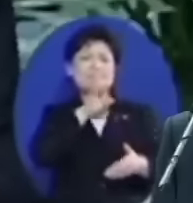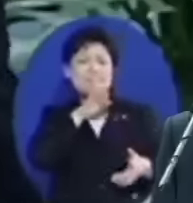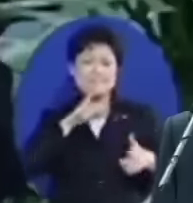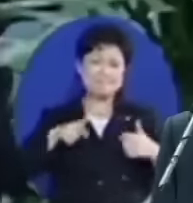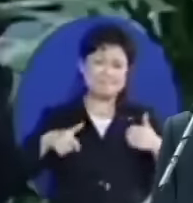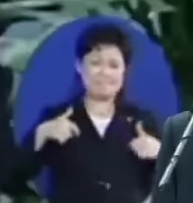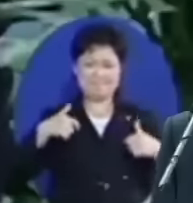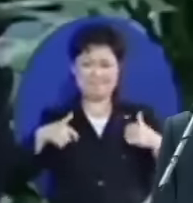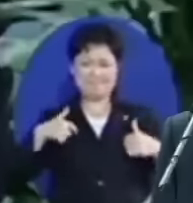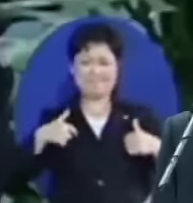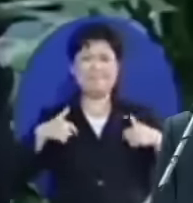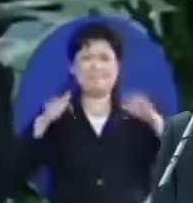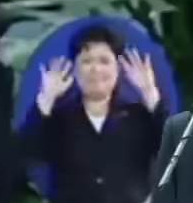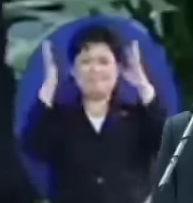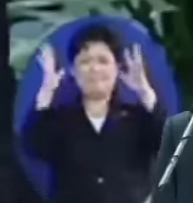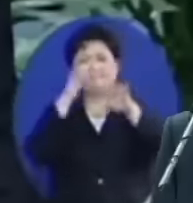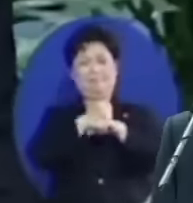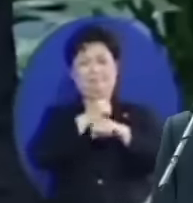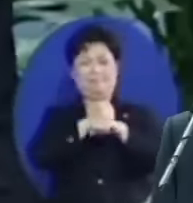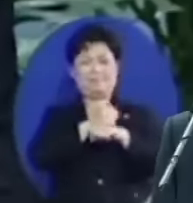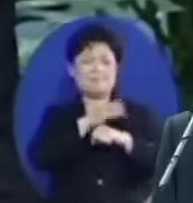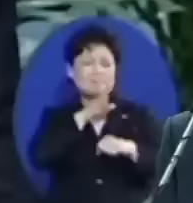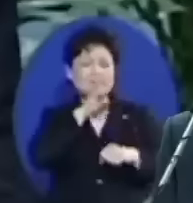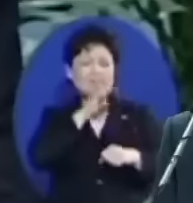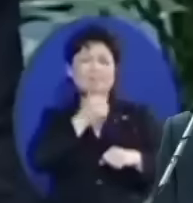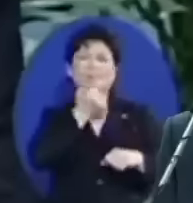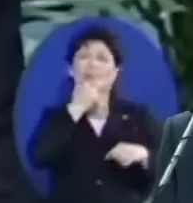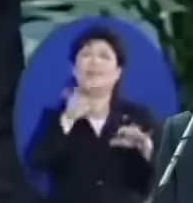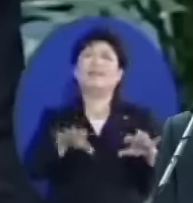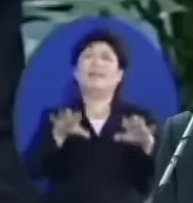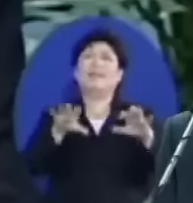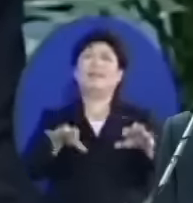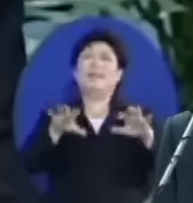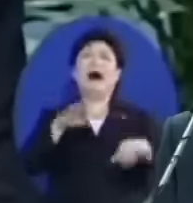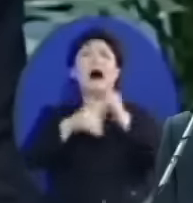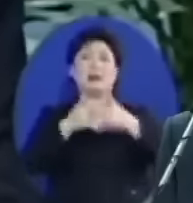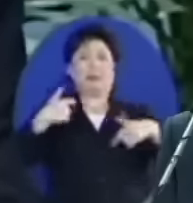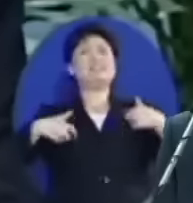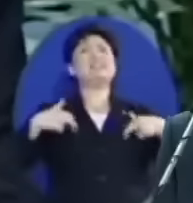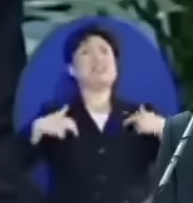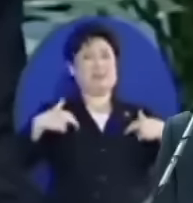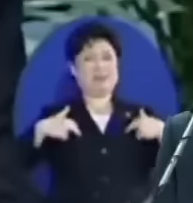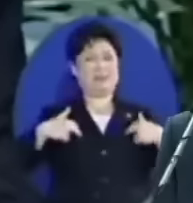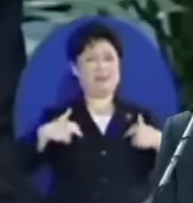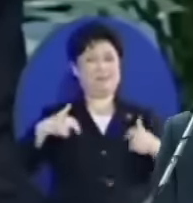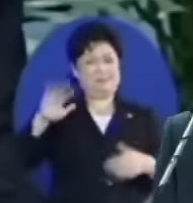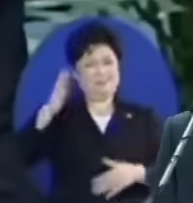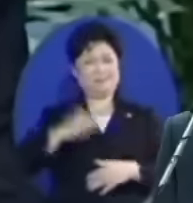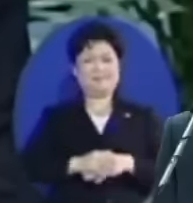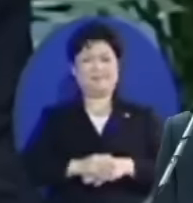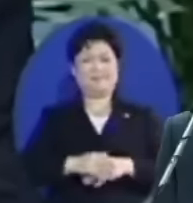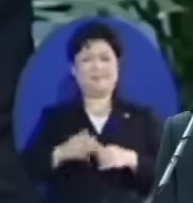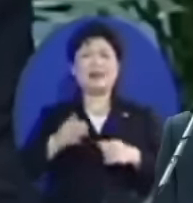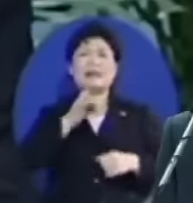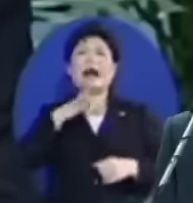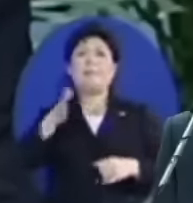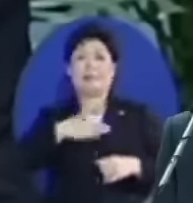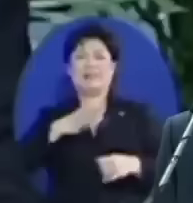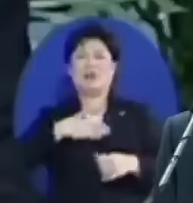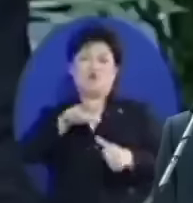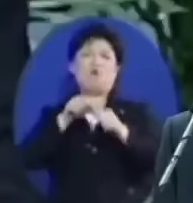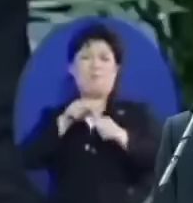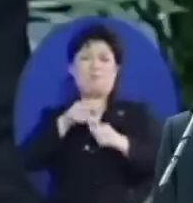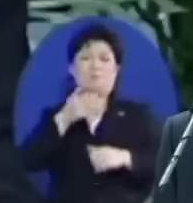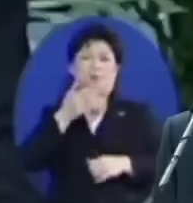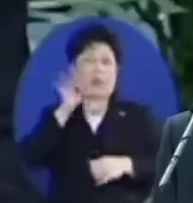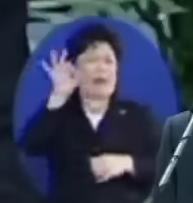기뻐하시고 박수를 치고 느틀 웃음을 웃으시고 즐거워하시는 것입니다. 그러므로 아 나만 구원 받았으면 되었지 뭐